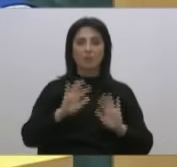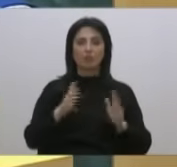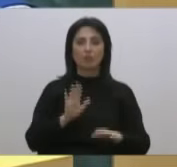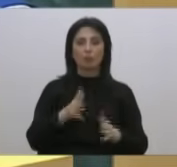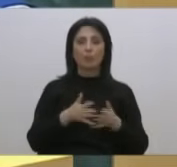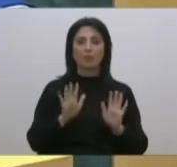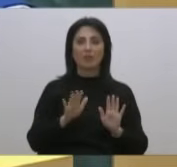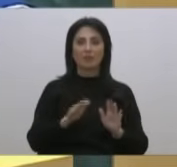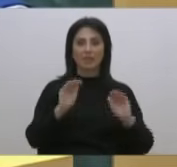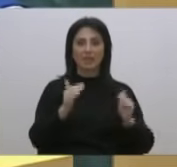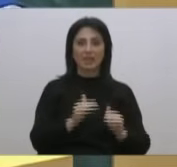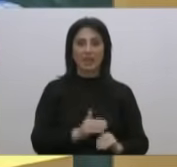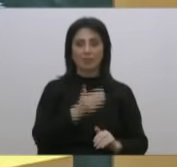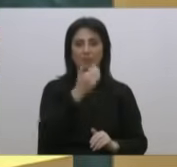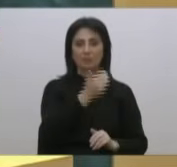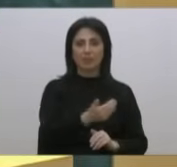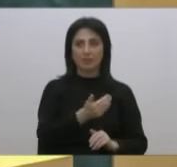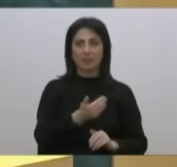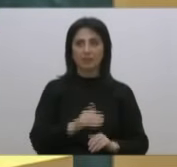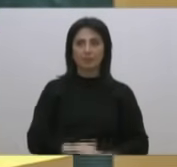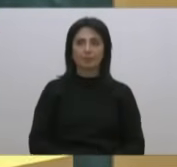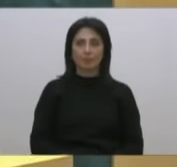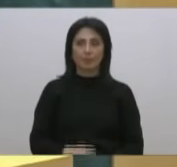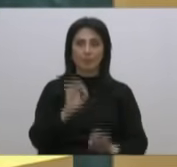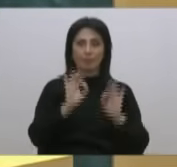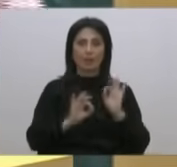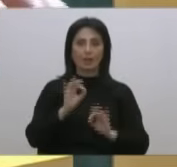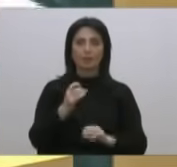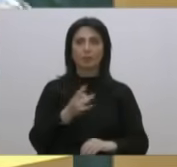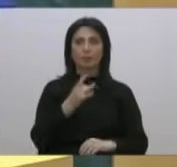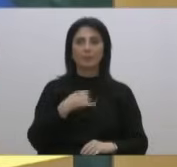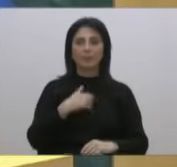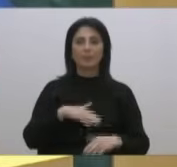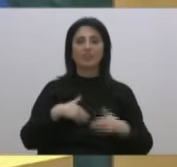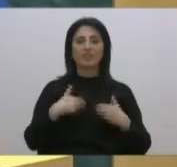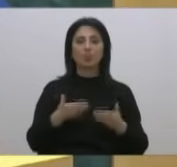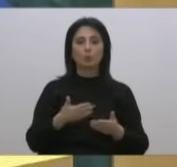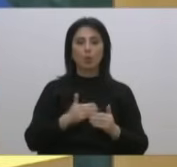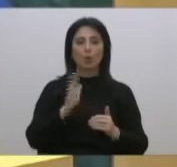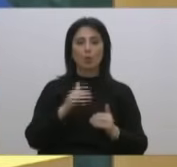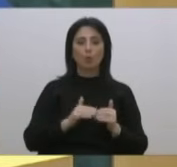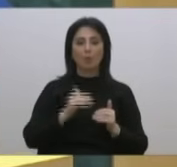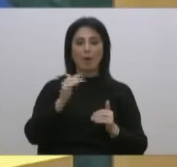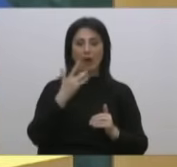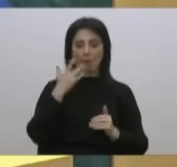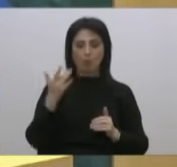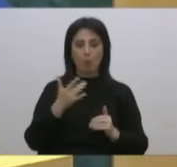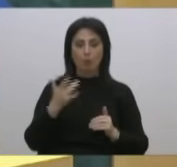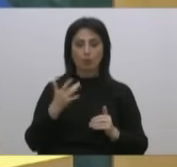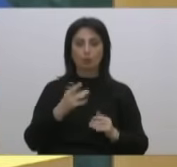შემთხვევაში კიდევ უფრო მეტად დაიკლებს, რა თქმა უნდა, მათი რეიტინგი. კიდევ ერთხელ მე ვისურვებდი უფრო მაღალ